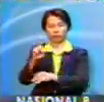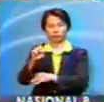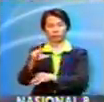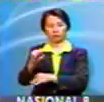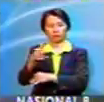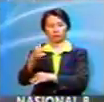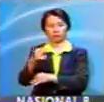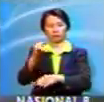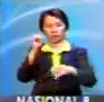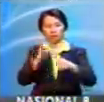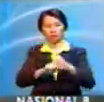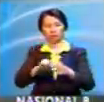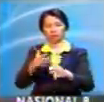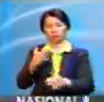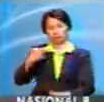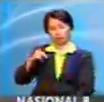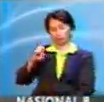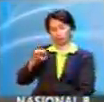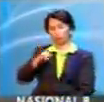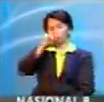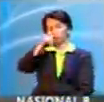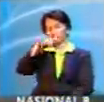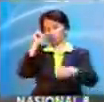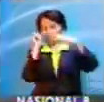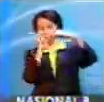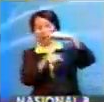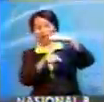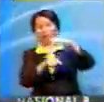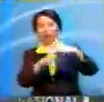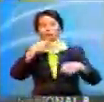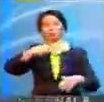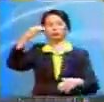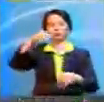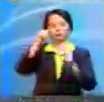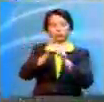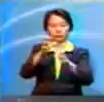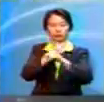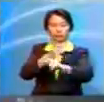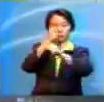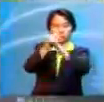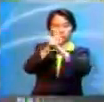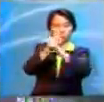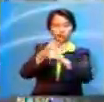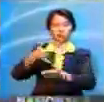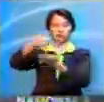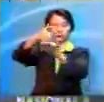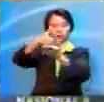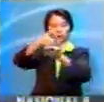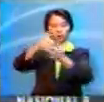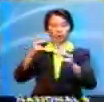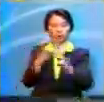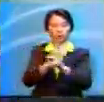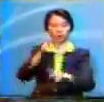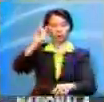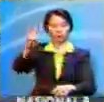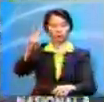Talaha dan Hafiz Kamal memastikan Pahang melakar sejarah untuk mempertahankan Piala Malaysia buat kali